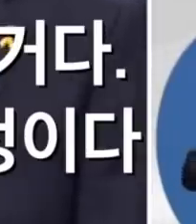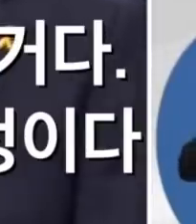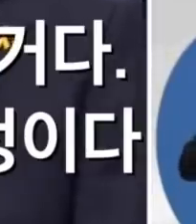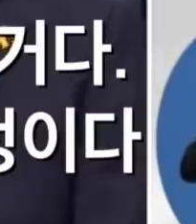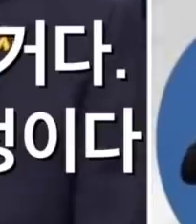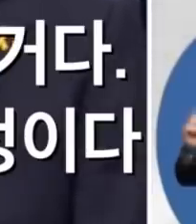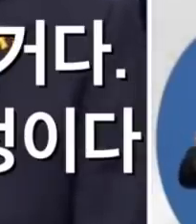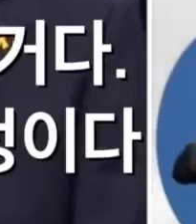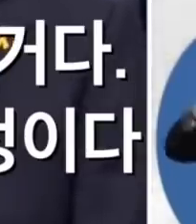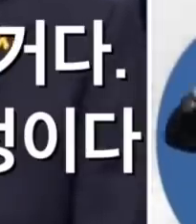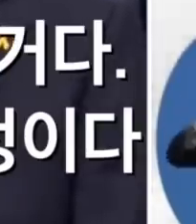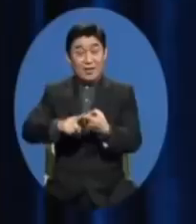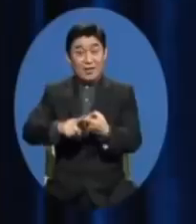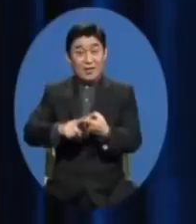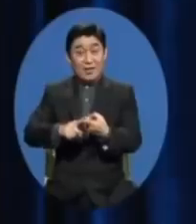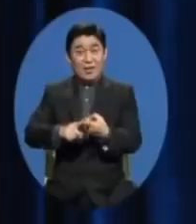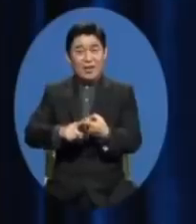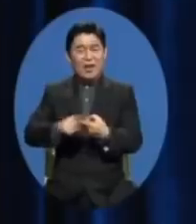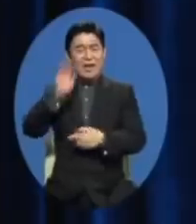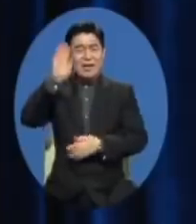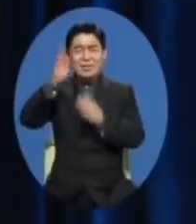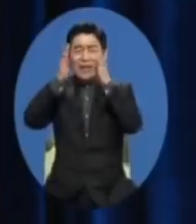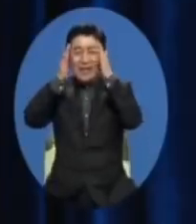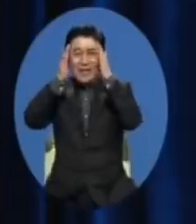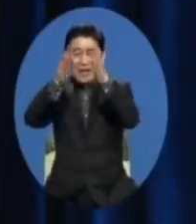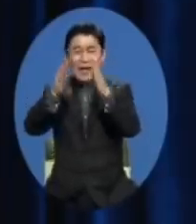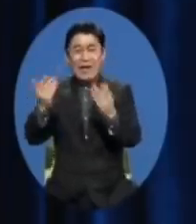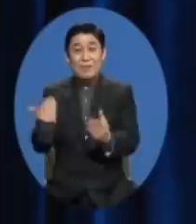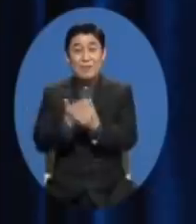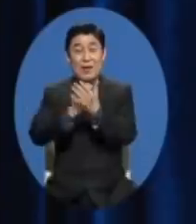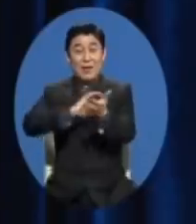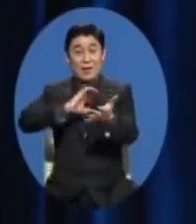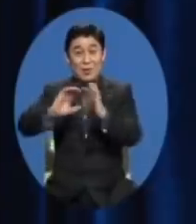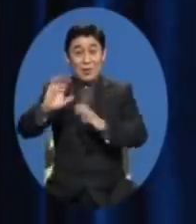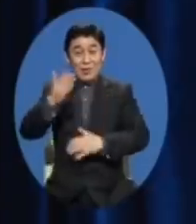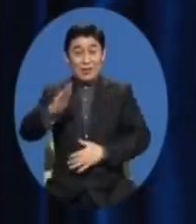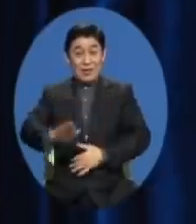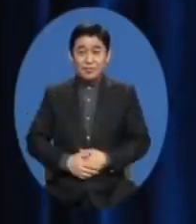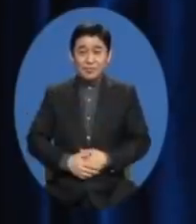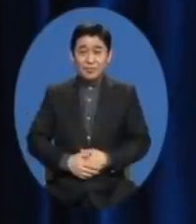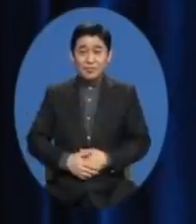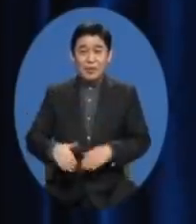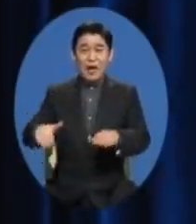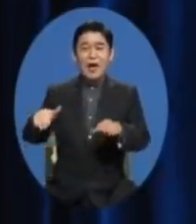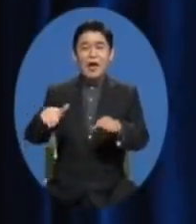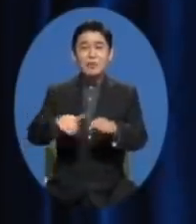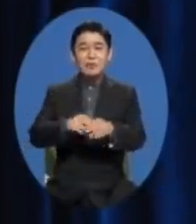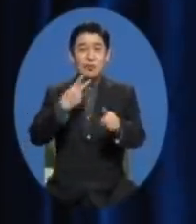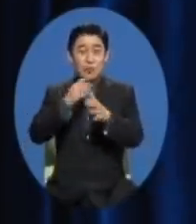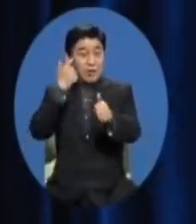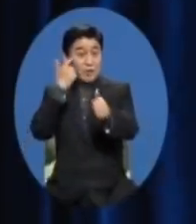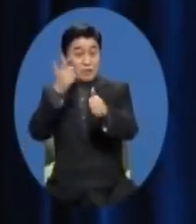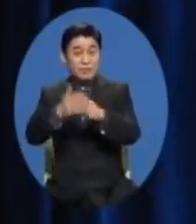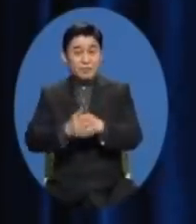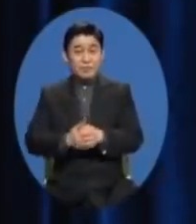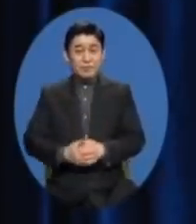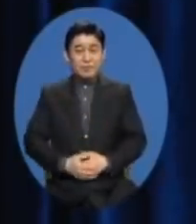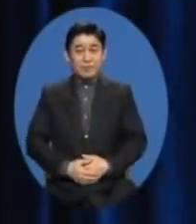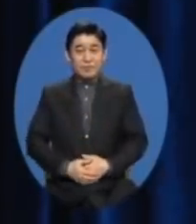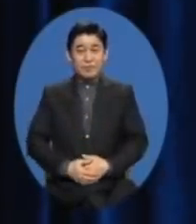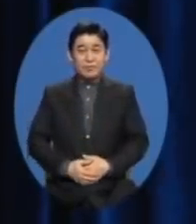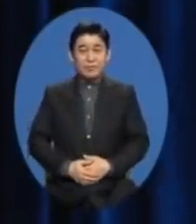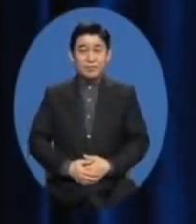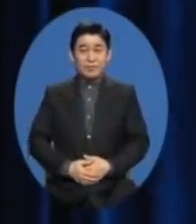대통령 후보가 거쳐야 될 과정인 것이죠. 미래를 향한 발전적인 토론이 되어야 된다고 봅니다. 후보께 묻겠습니다.